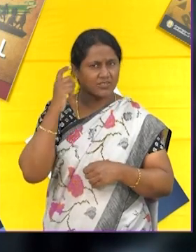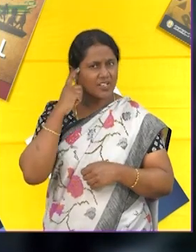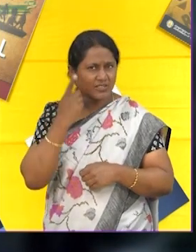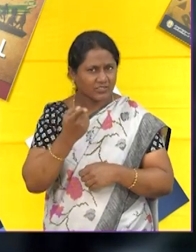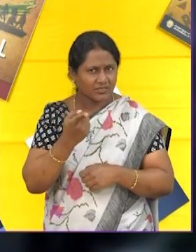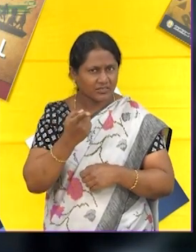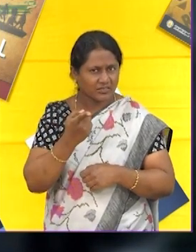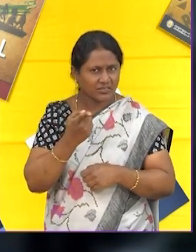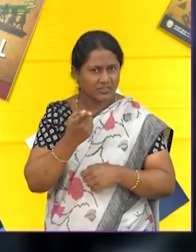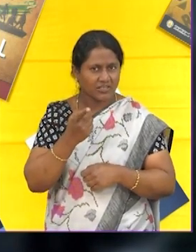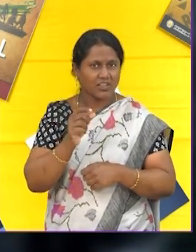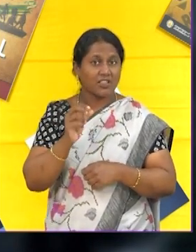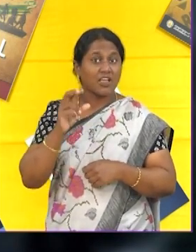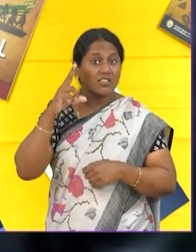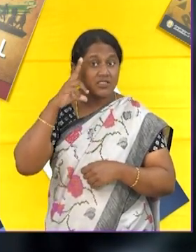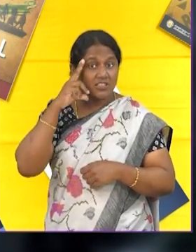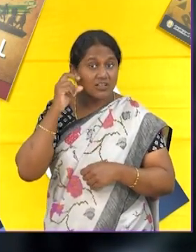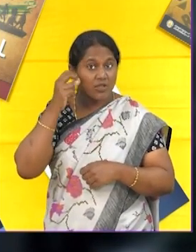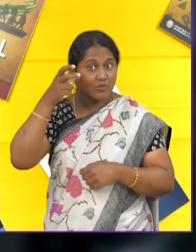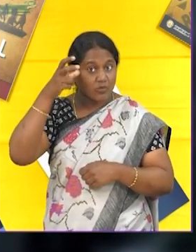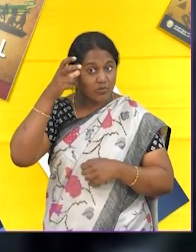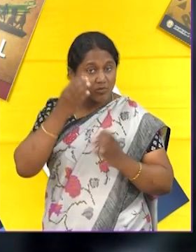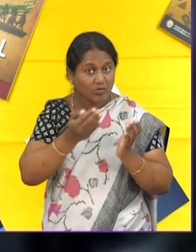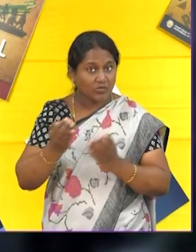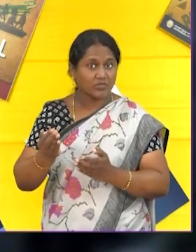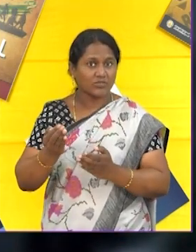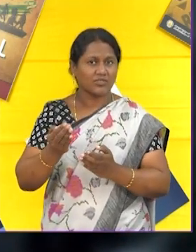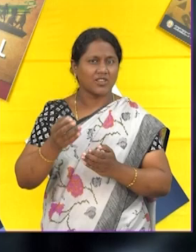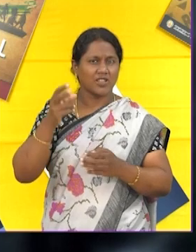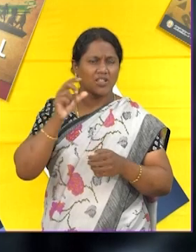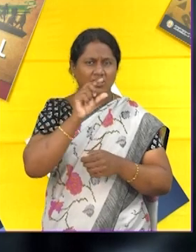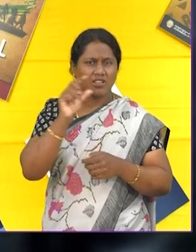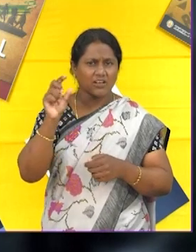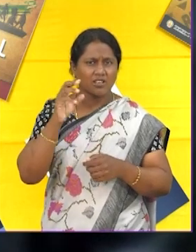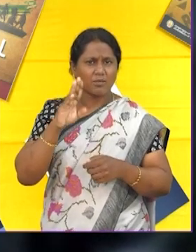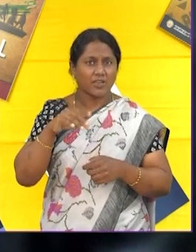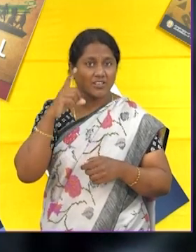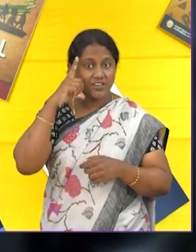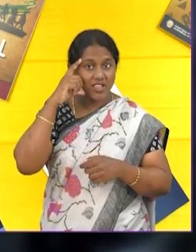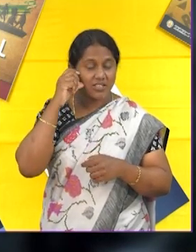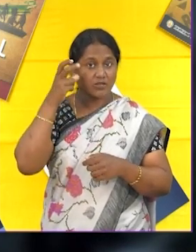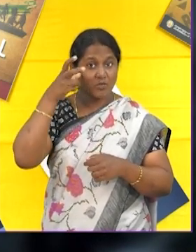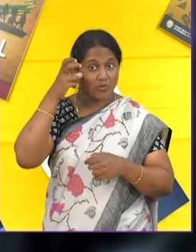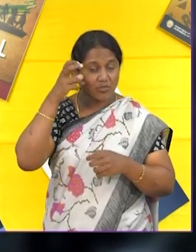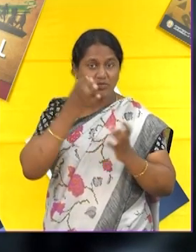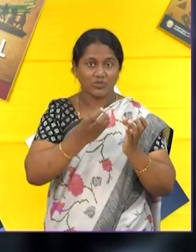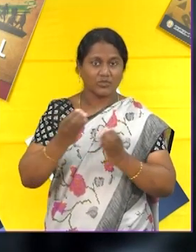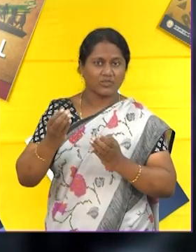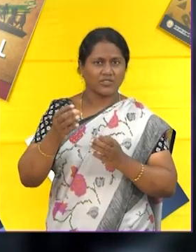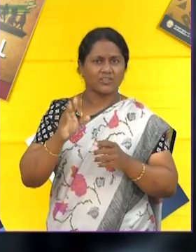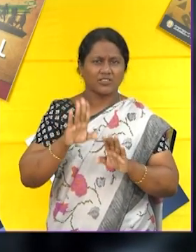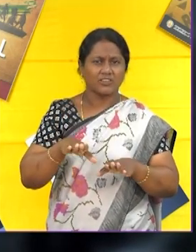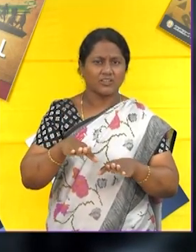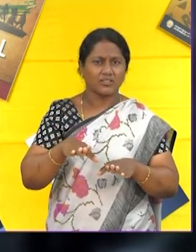டைட்டிலேருந்து உங்களால் ஏதாவது கெஸ் பண்ண முடியுதா? The night the ghost got in. டைட்டிலில் பாருங்களேன், The night the ghost got in அப்படின்னு